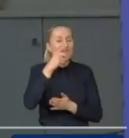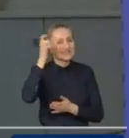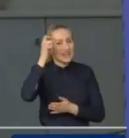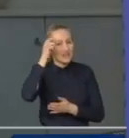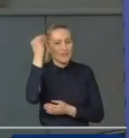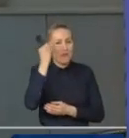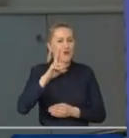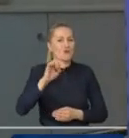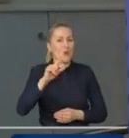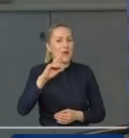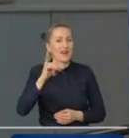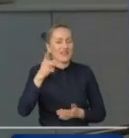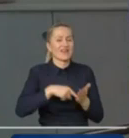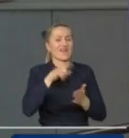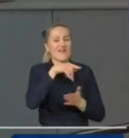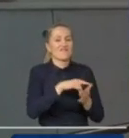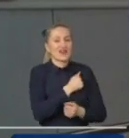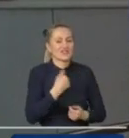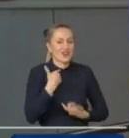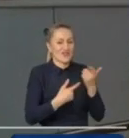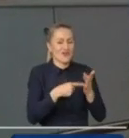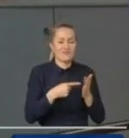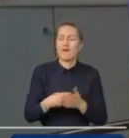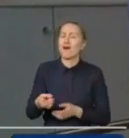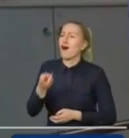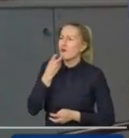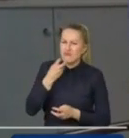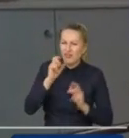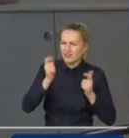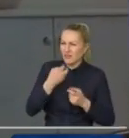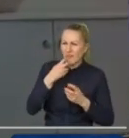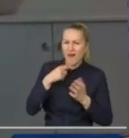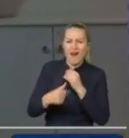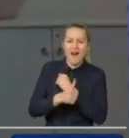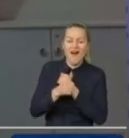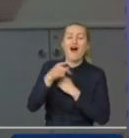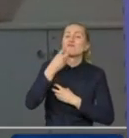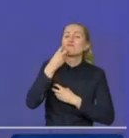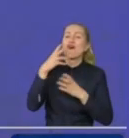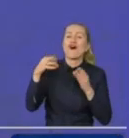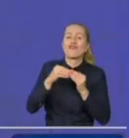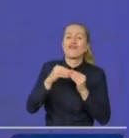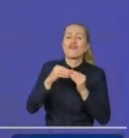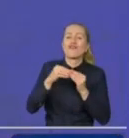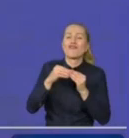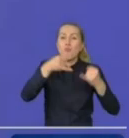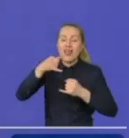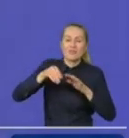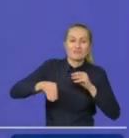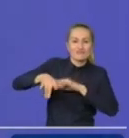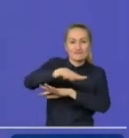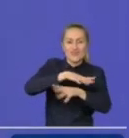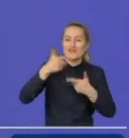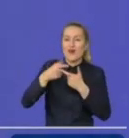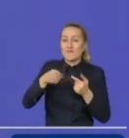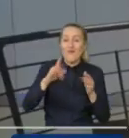O jakie prądy może chodzić? O prądy związane z ruchem płynu. Urządzenie zachęca do wypłynięcia